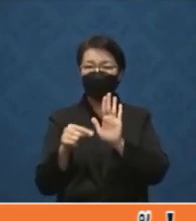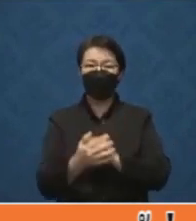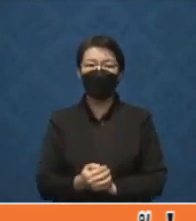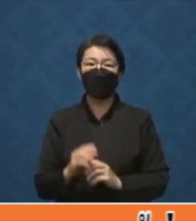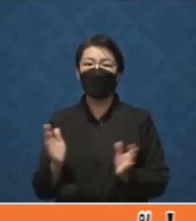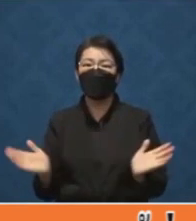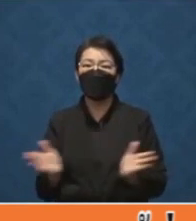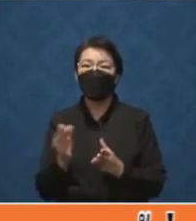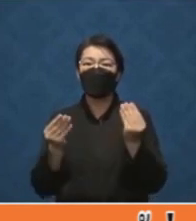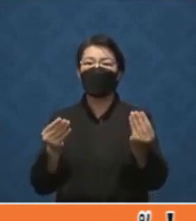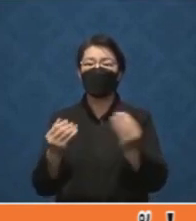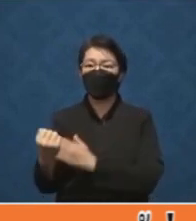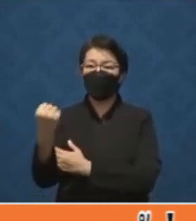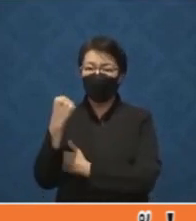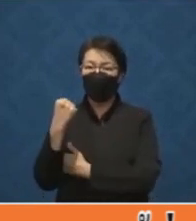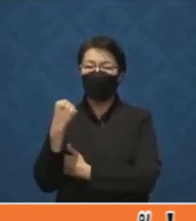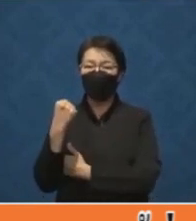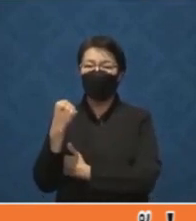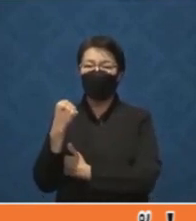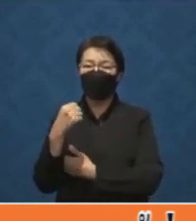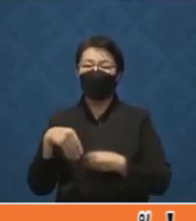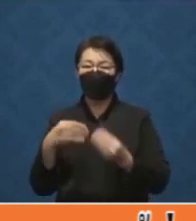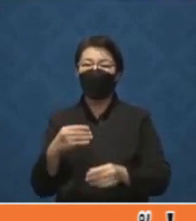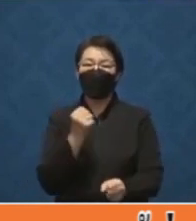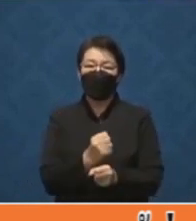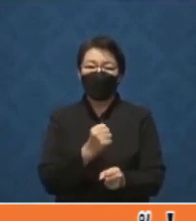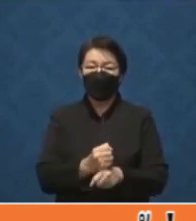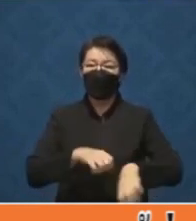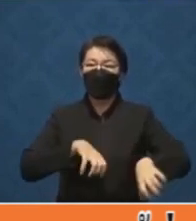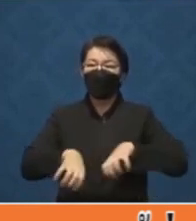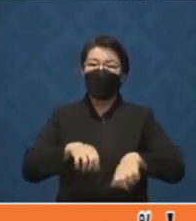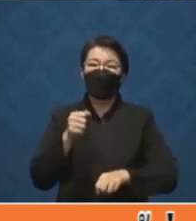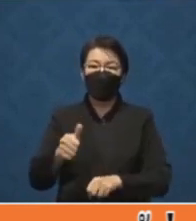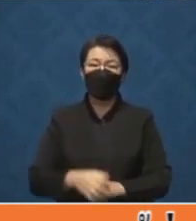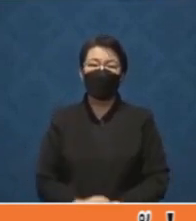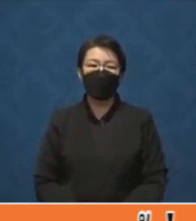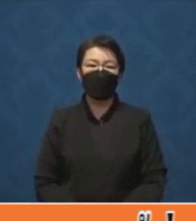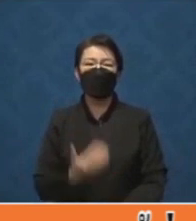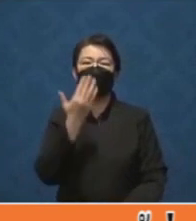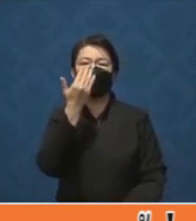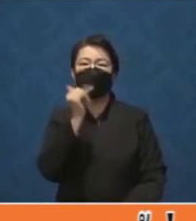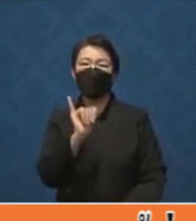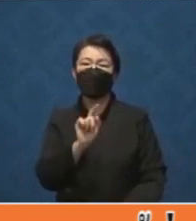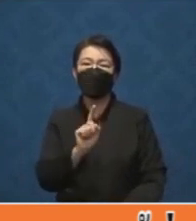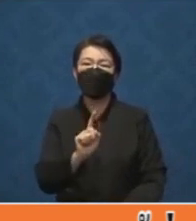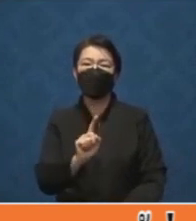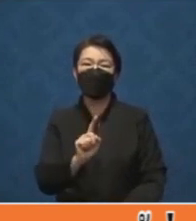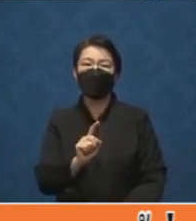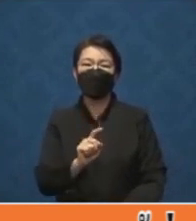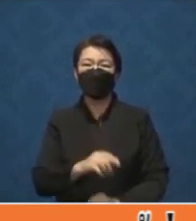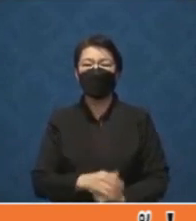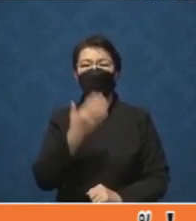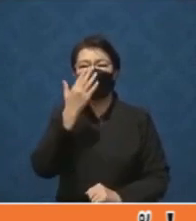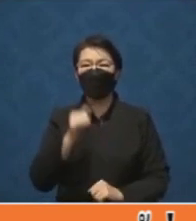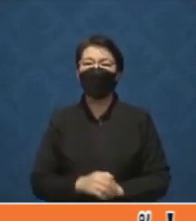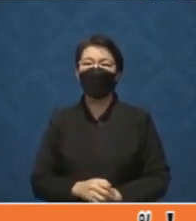สร้างความมั่นใจให้กับเจ้าหน้าที่รัฐในการปฏิบัติงานทำไมกันครับพออยู่ภายใต้หลักก